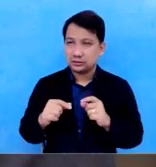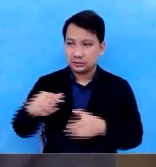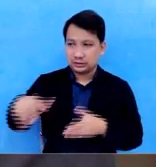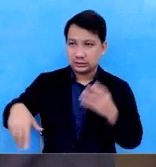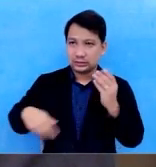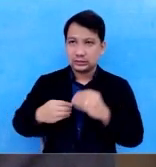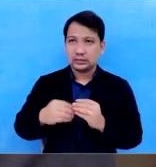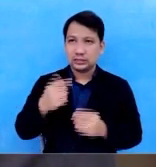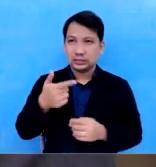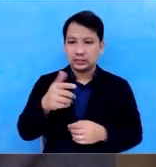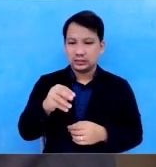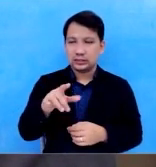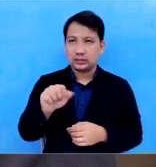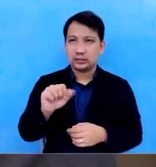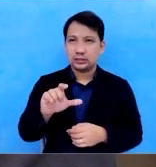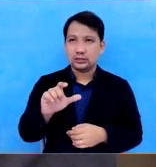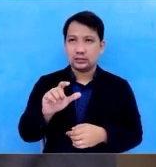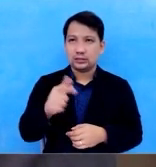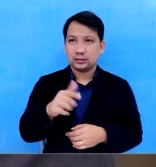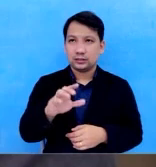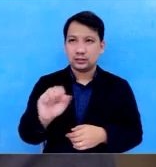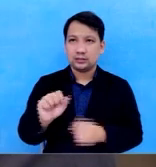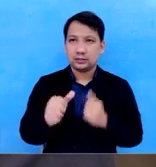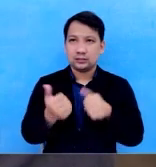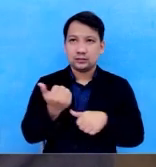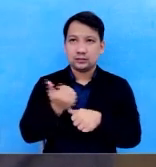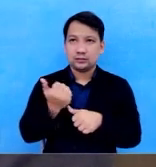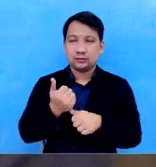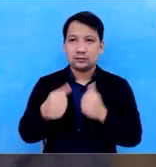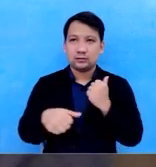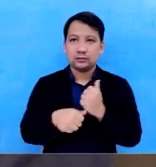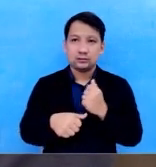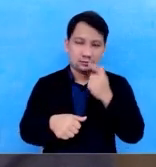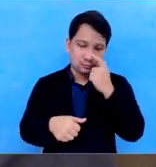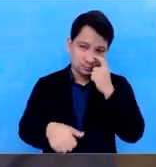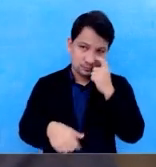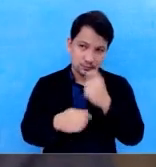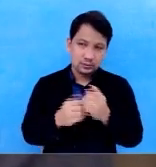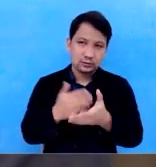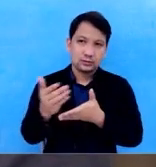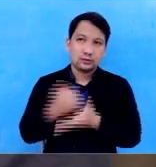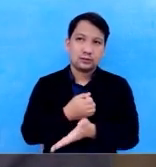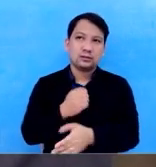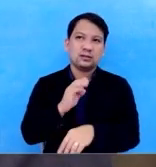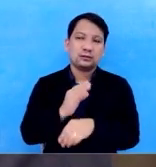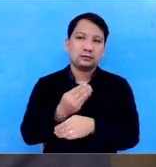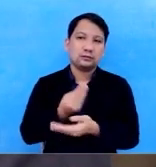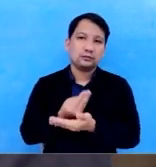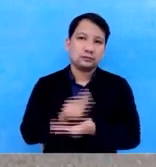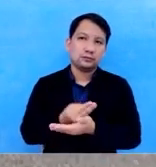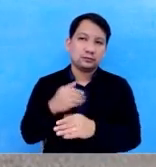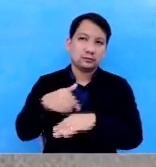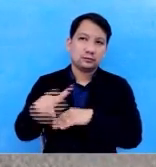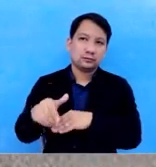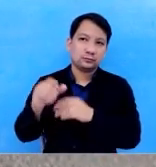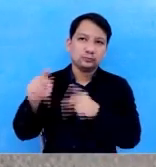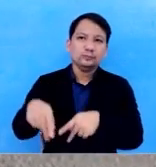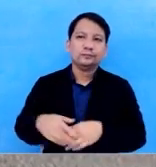ako sa Gmail, Gcash Bills Assistance na para daw mabawi ko yung mga nasend ko doon sa